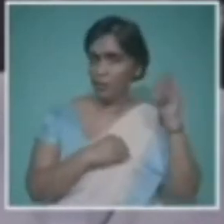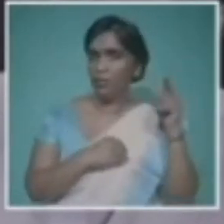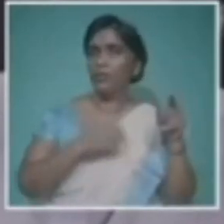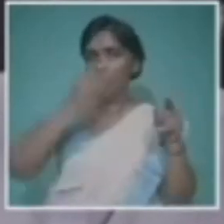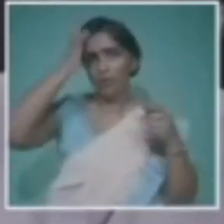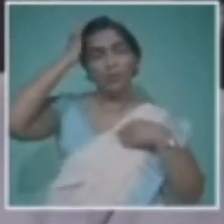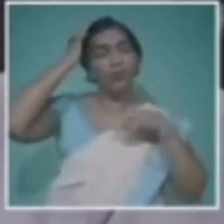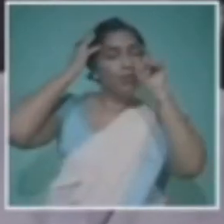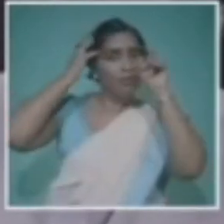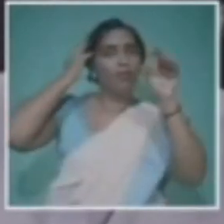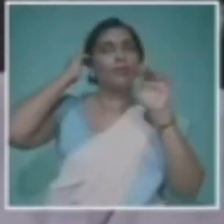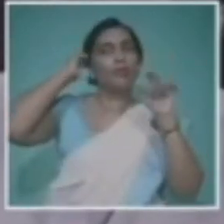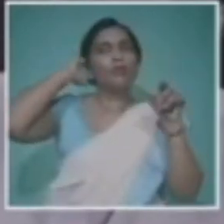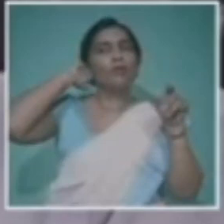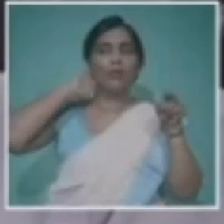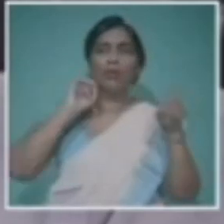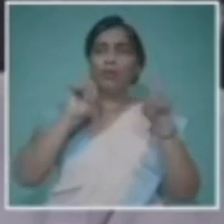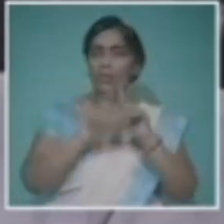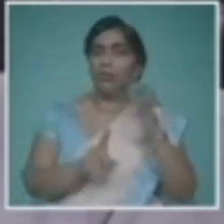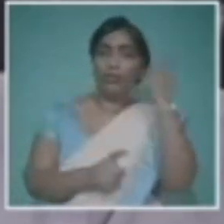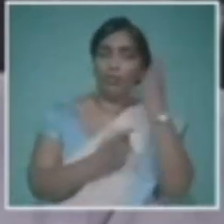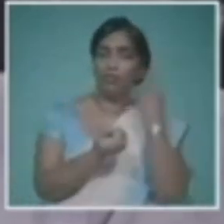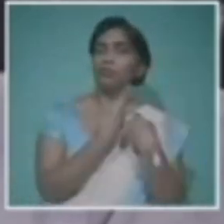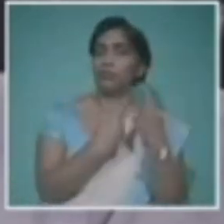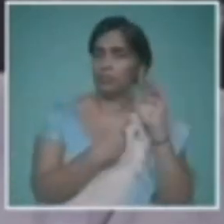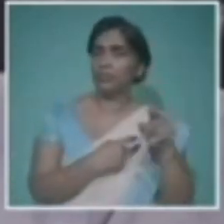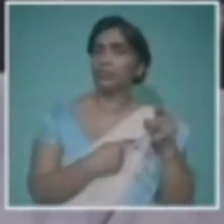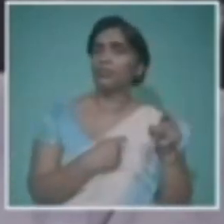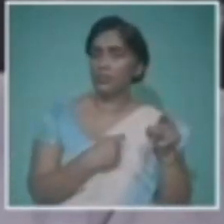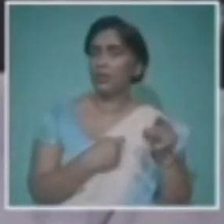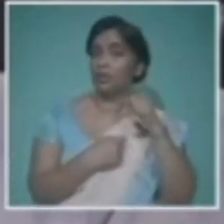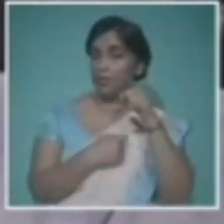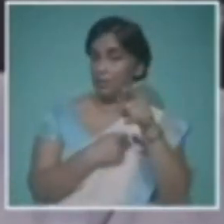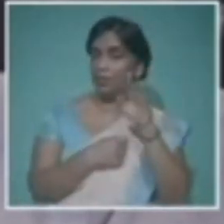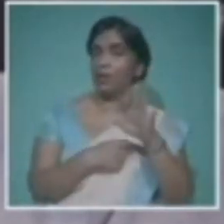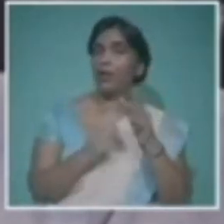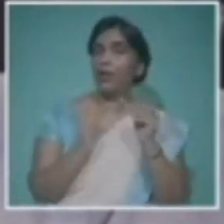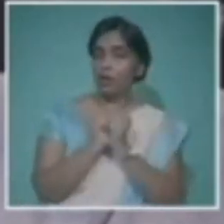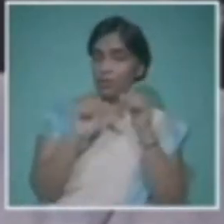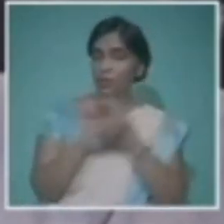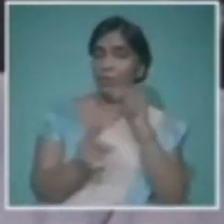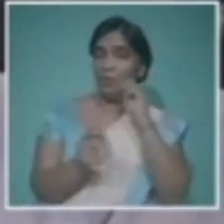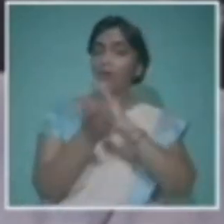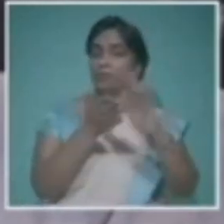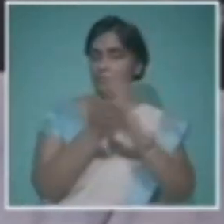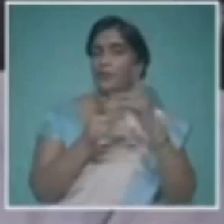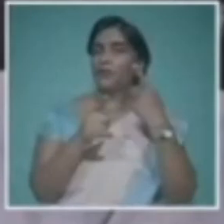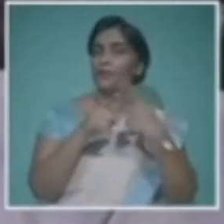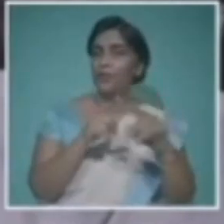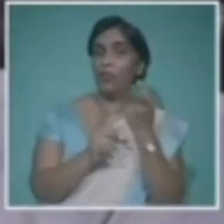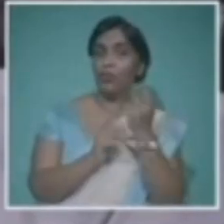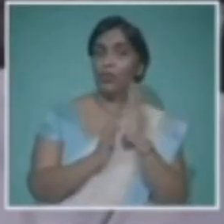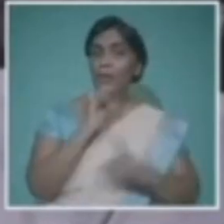එතකොට අපිට බලන්න තියෙනවා මේවා ගැන සොයා බැලිය යුතුව තිබෙනවා ඔබ බැඳී ඉන්නේ මහජනතාවට මිසක්